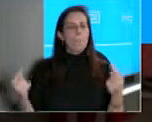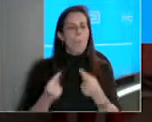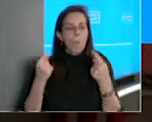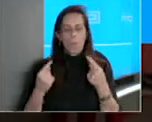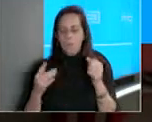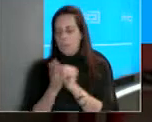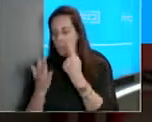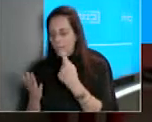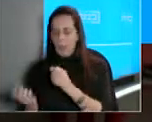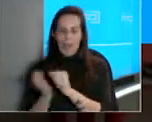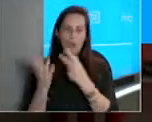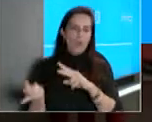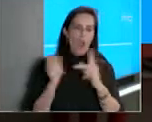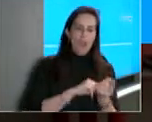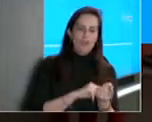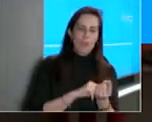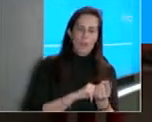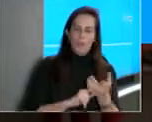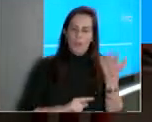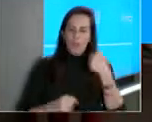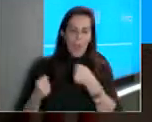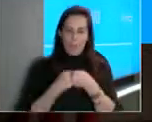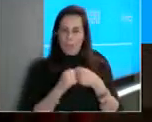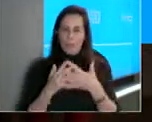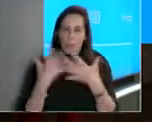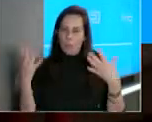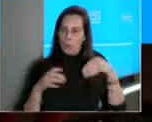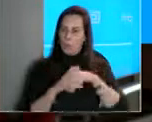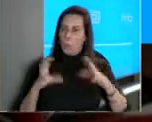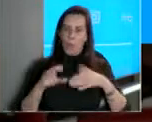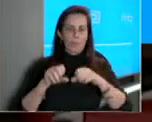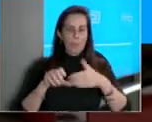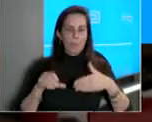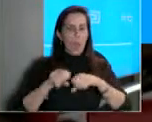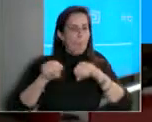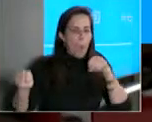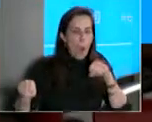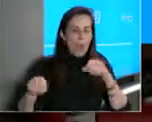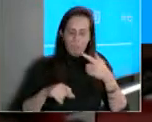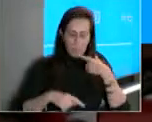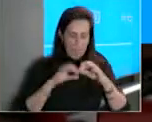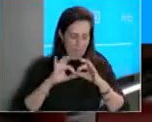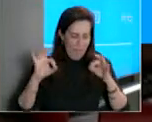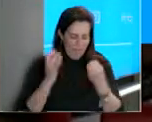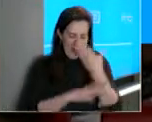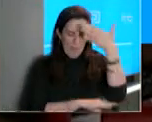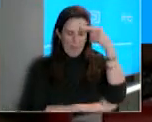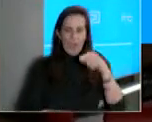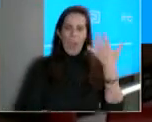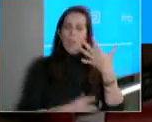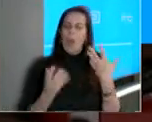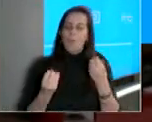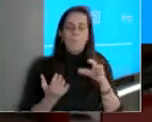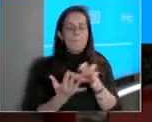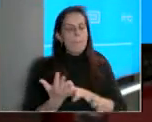עיתון אחד לשני. כלומר, כשהיה מאבק מאוד גדול בתוך תנועת הפועלים, בין מפאי למפם בשנים הראשונות למדינה, אז היו הרבה